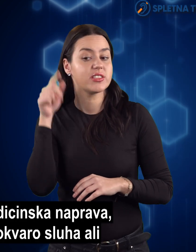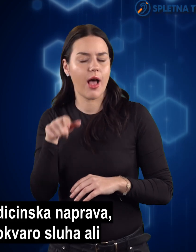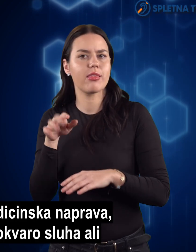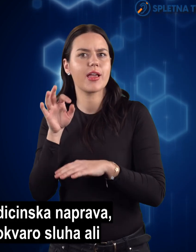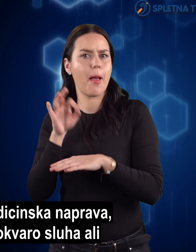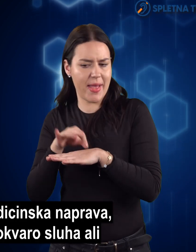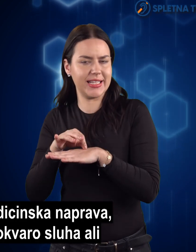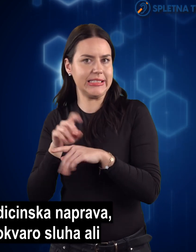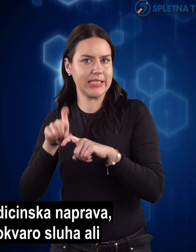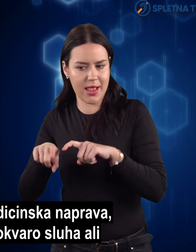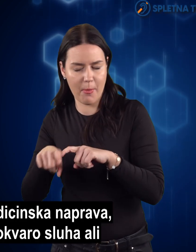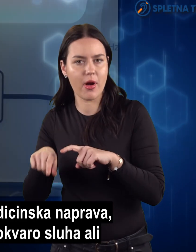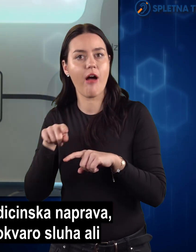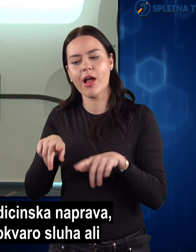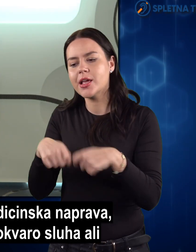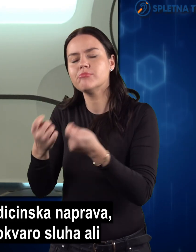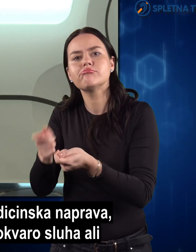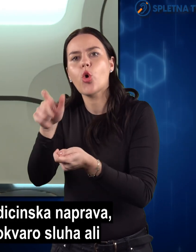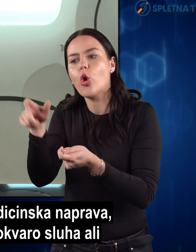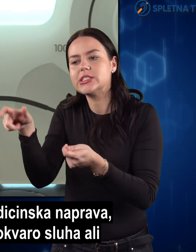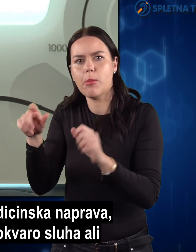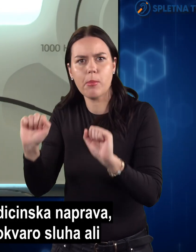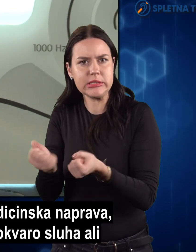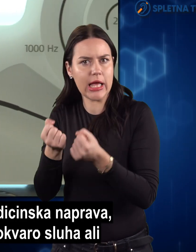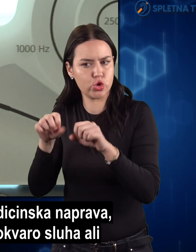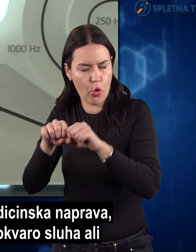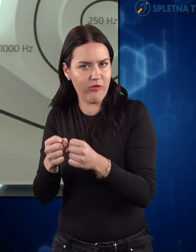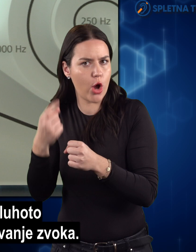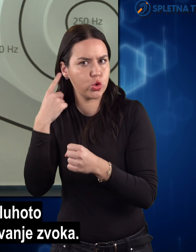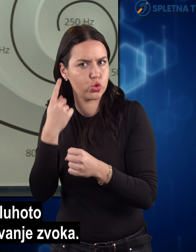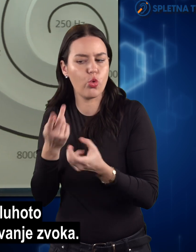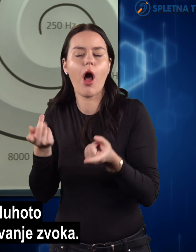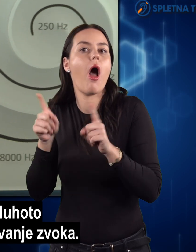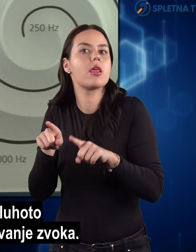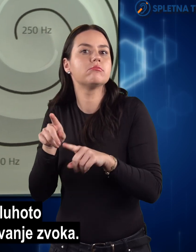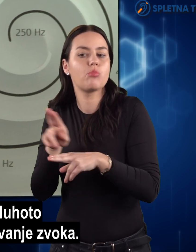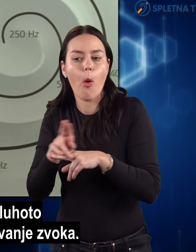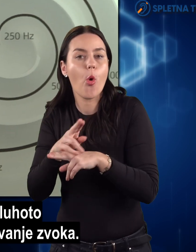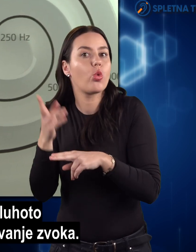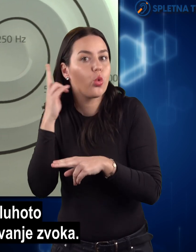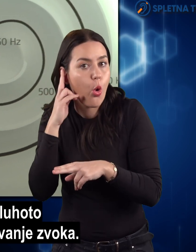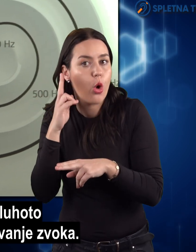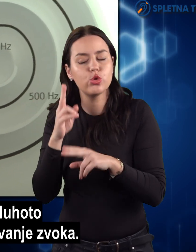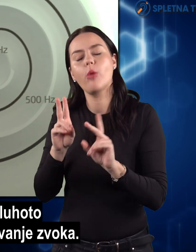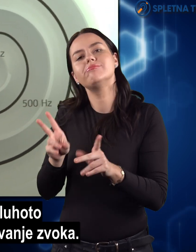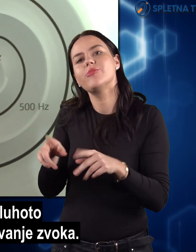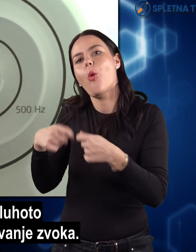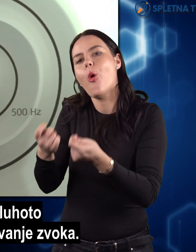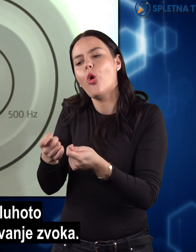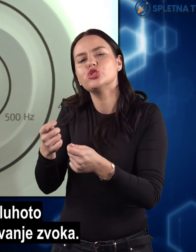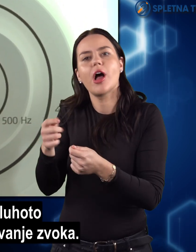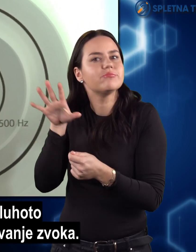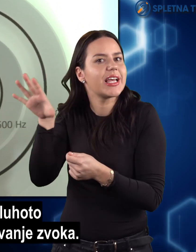Polžev usadek je medicinska naprava, ki osebam s težko okvaro sluha ali popolno gluhoto omogoča zaznavanje zvoka.